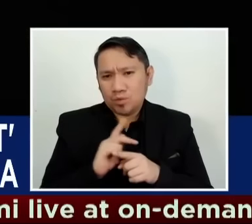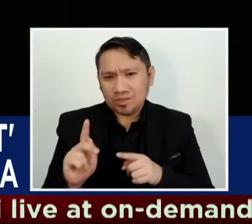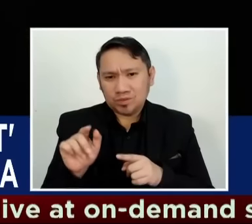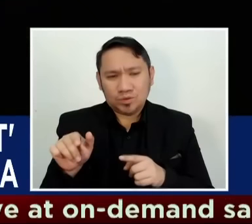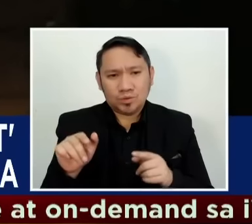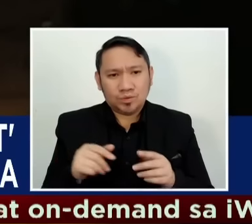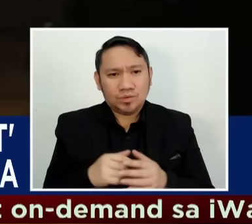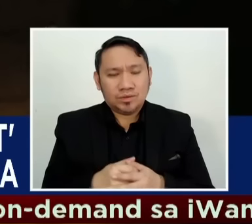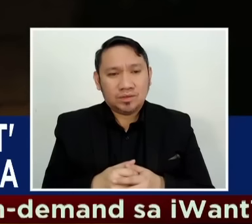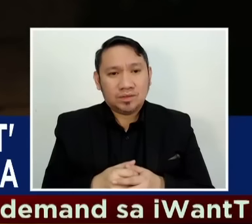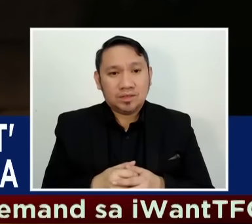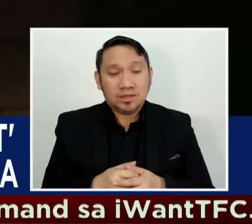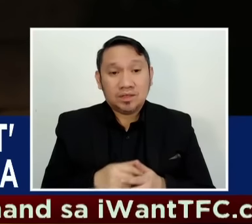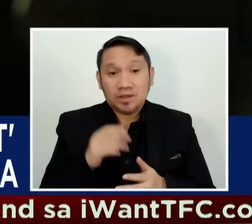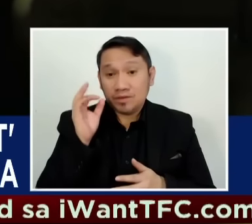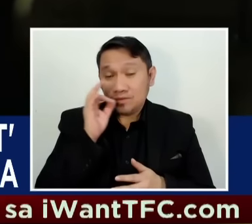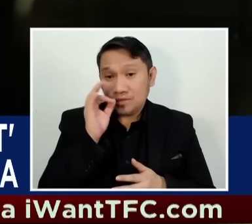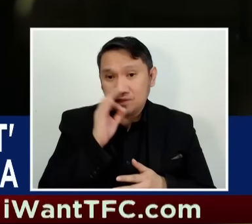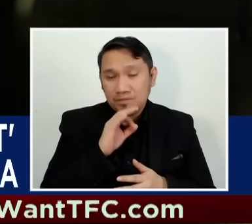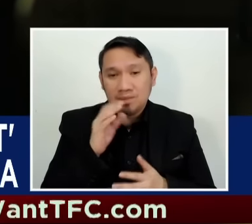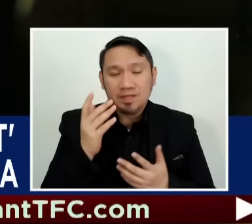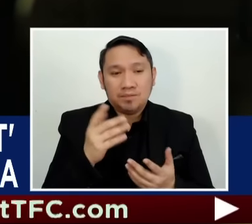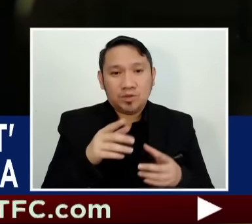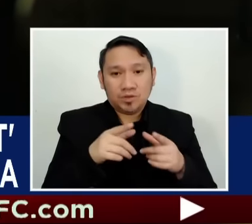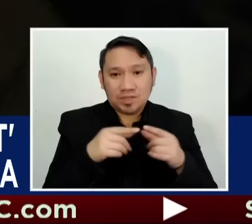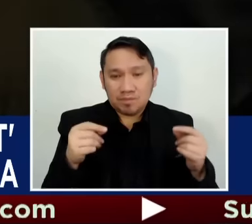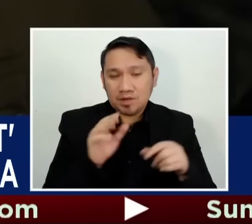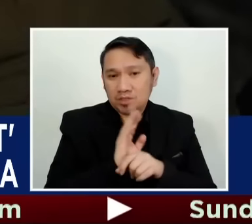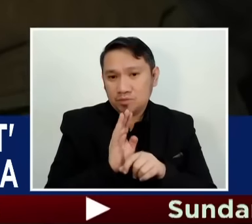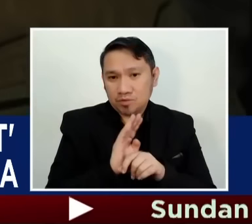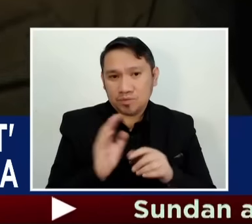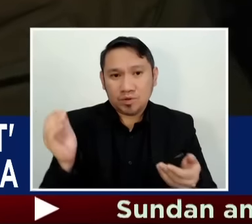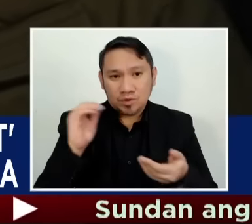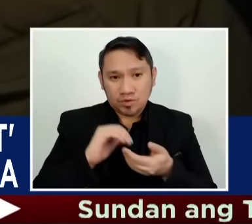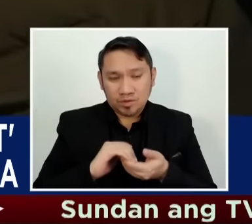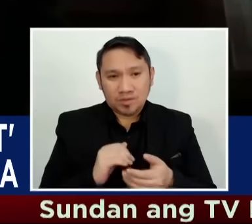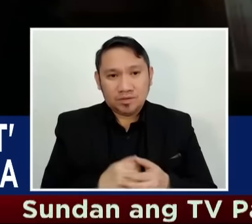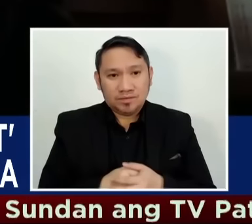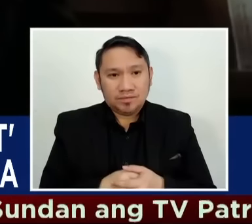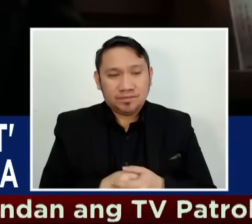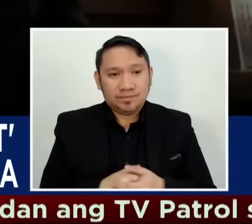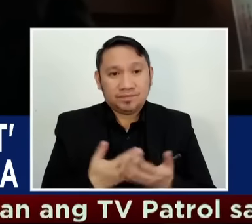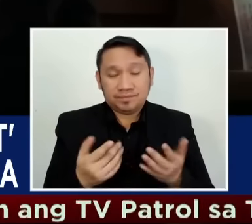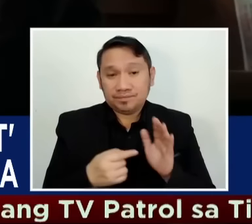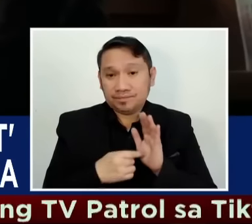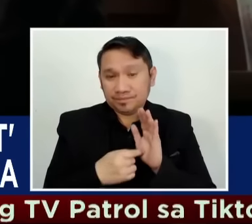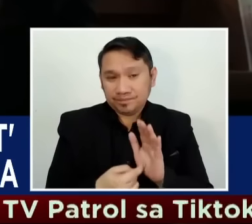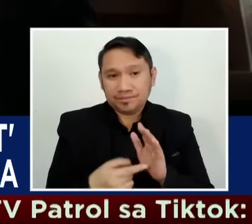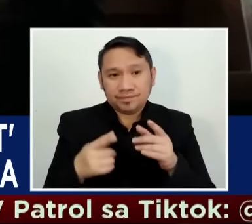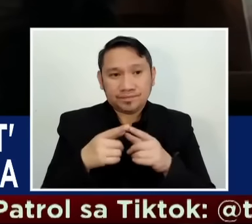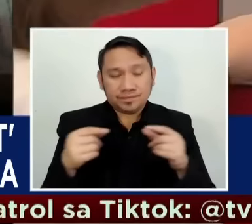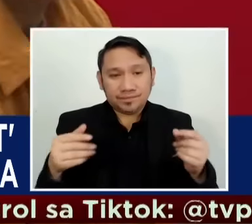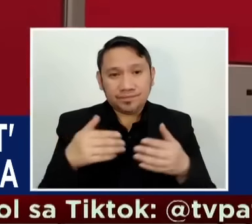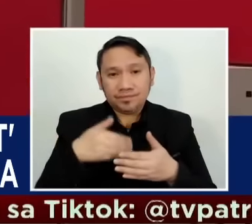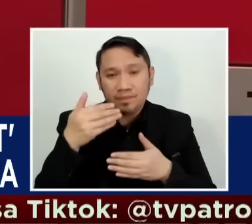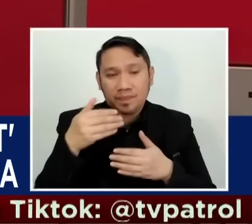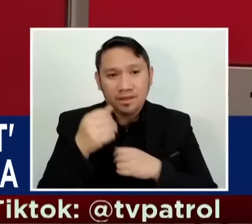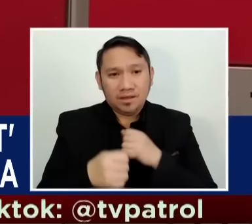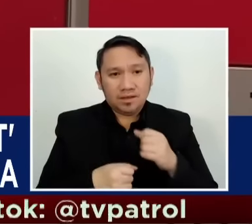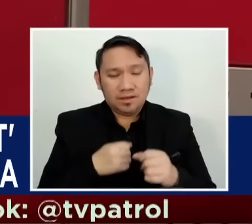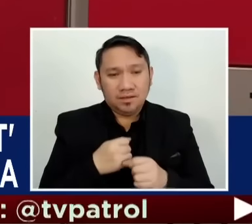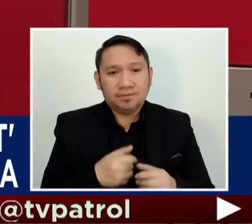isang Filipino-Japanese-based collab simula October 16 sa mga sinihan. Ipalalabas din ito sa Japan sa susunod na taon.